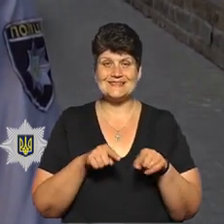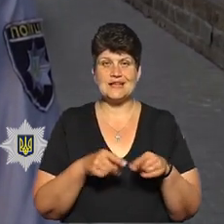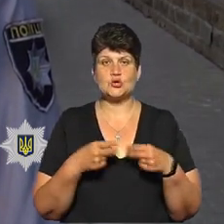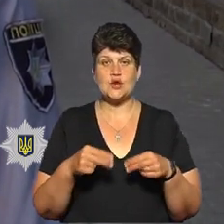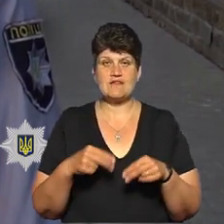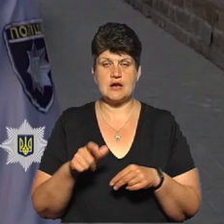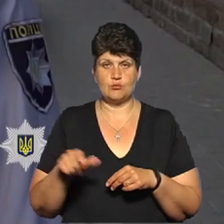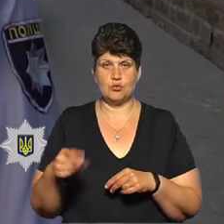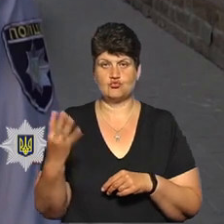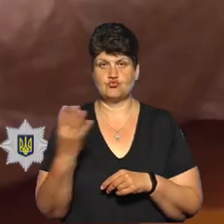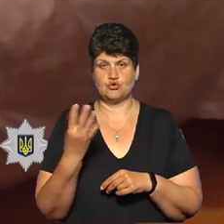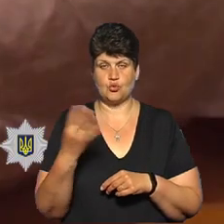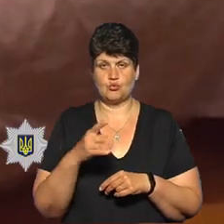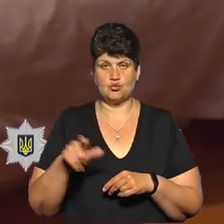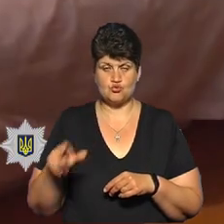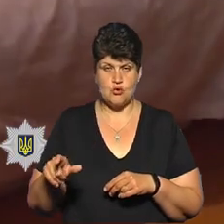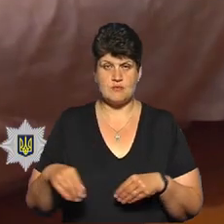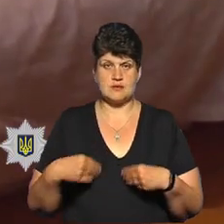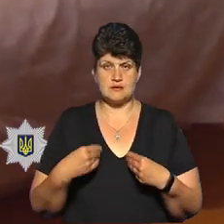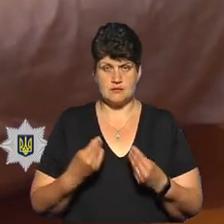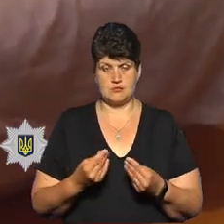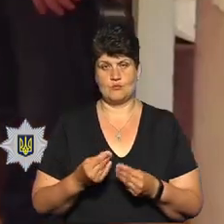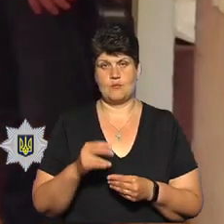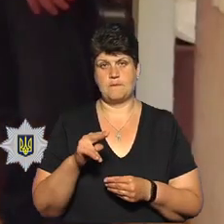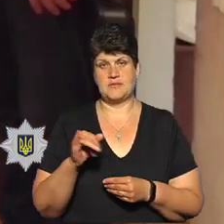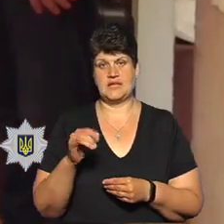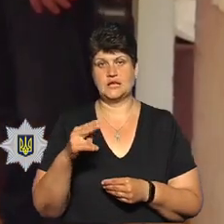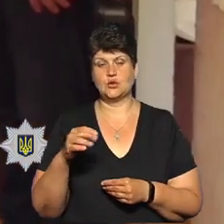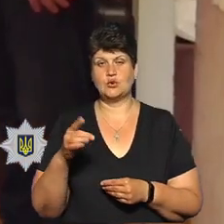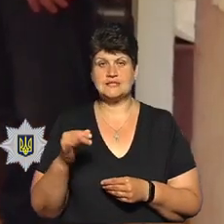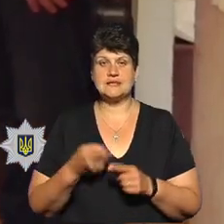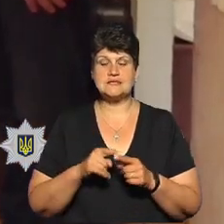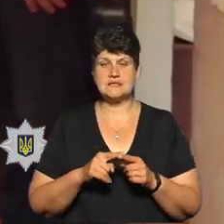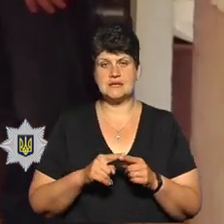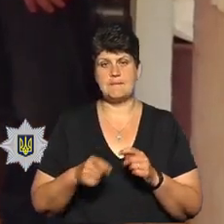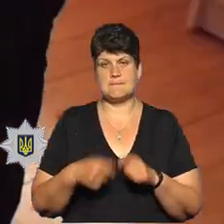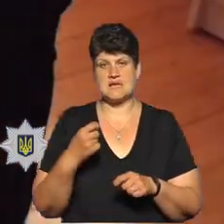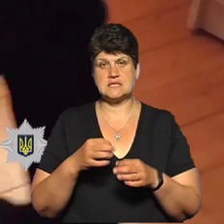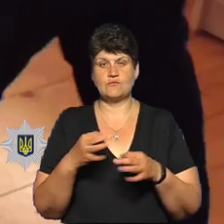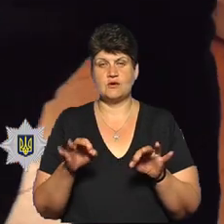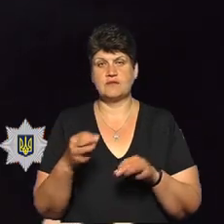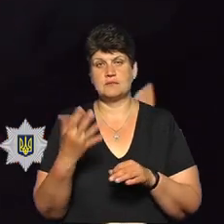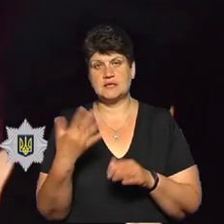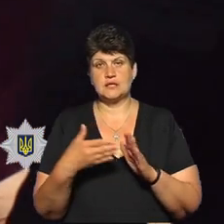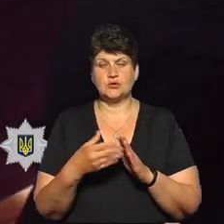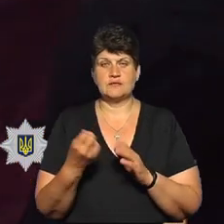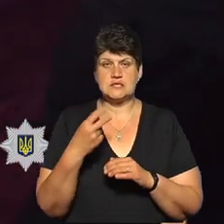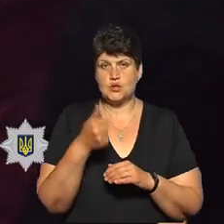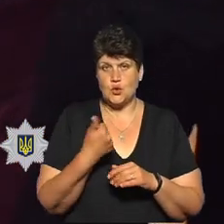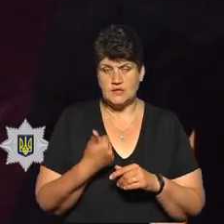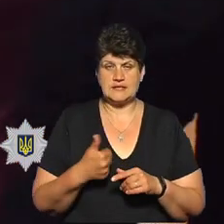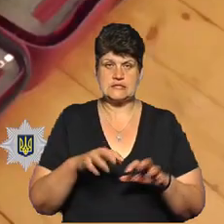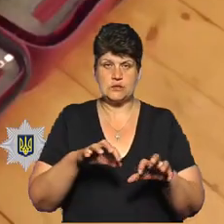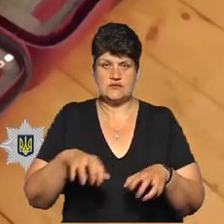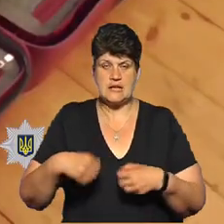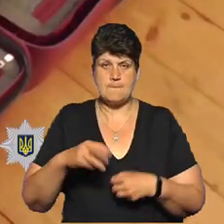особам повідомлено про підозру. Ця стаття передбачає позбавлення волі від 5 до 12 років з конфіскацією майна, каже Олександр Буняк.